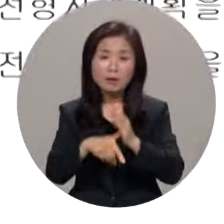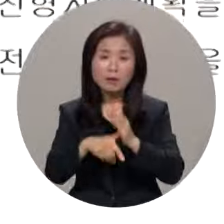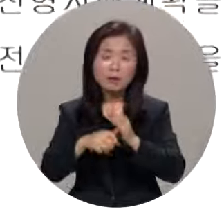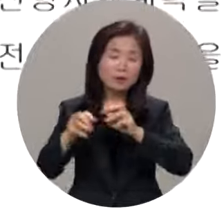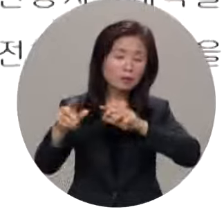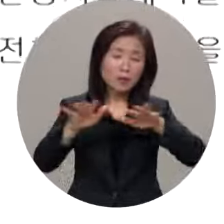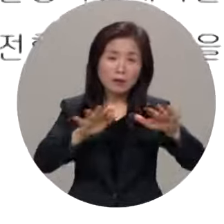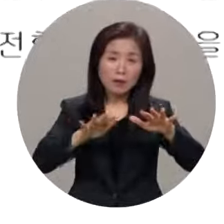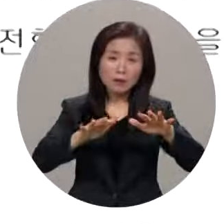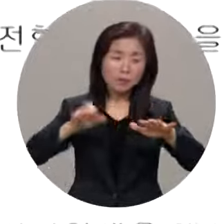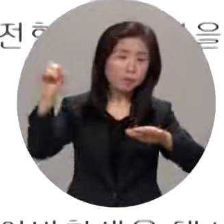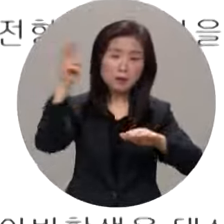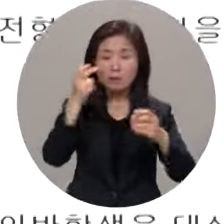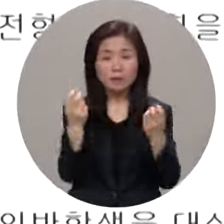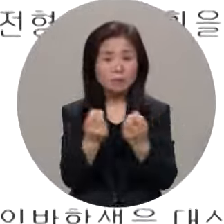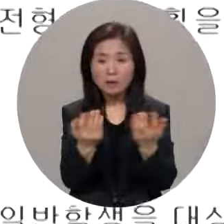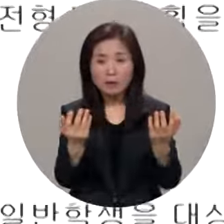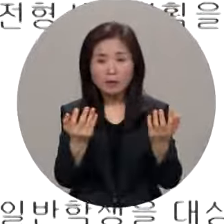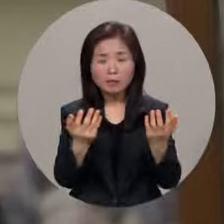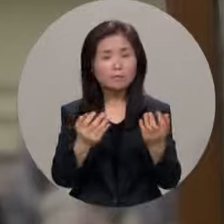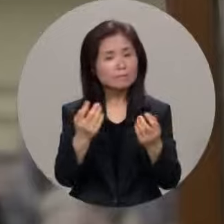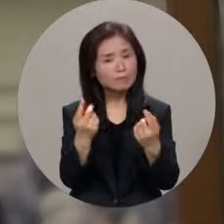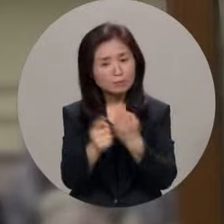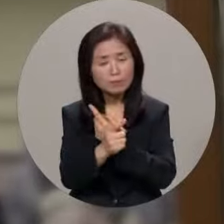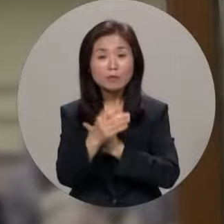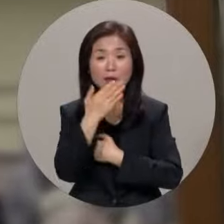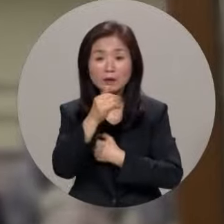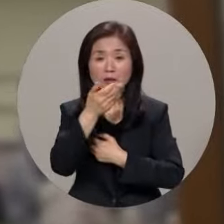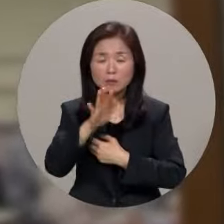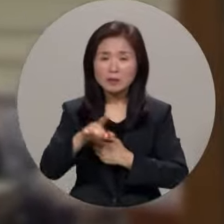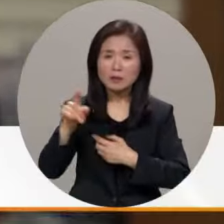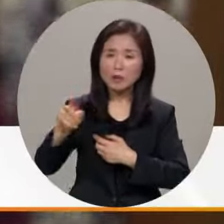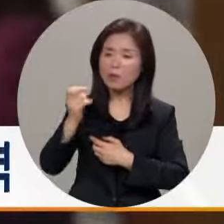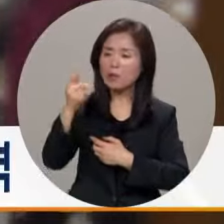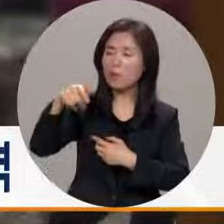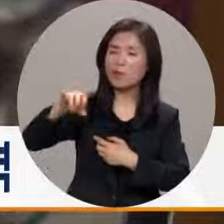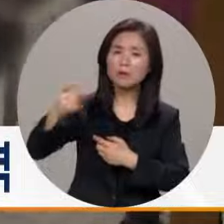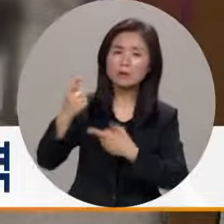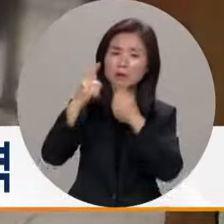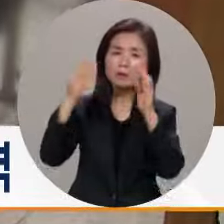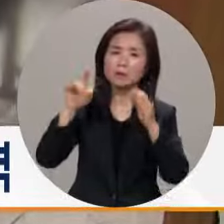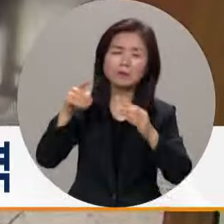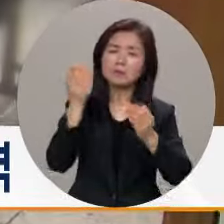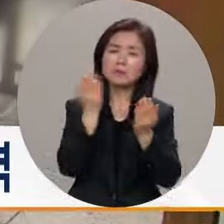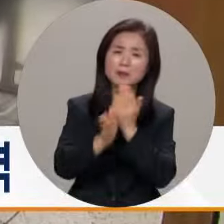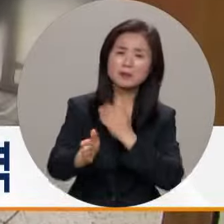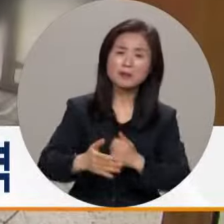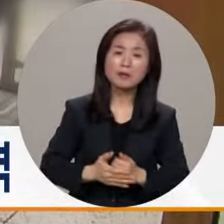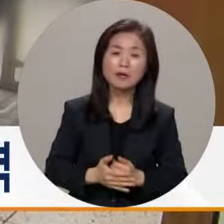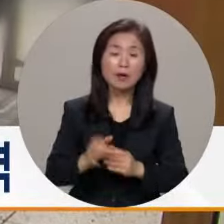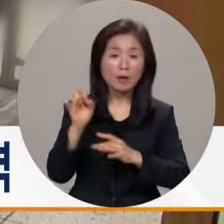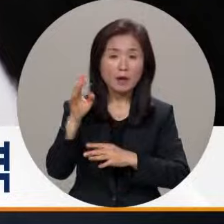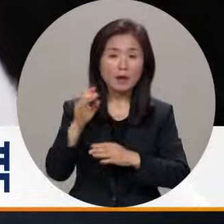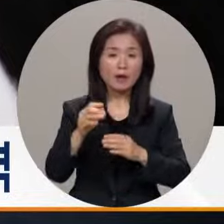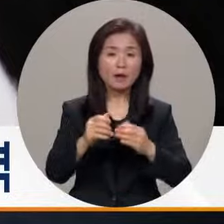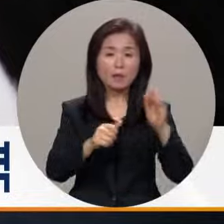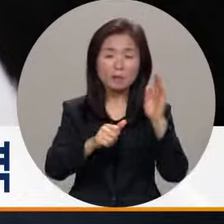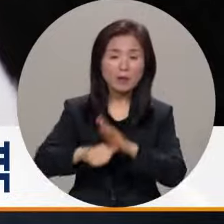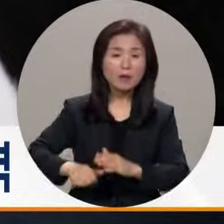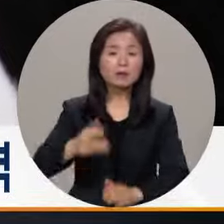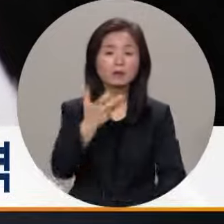모건대 경우엔 이에 해당하지도 않습니다 그 결과 수능위주 전형에서 원래라면 불합격했을 여든여섯 명이